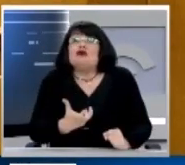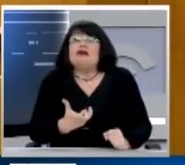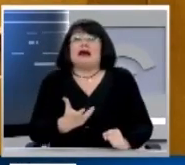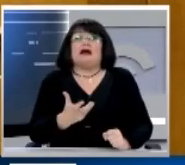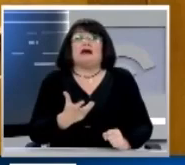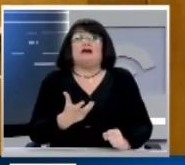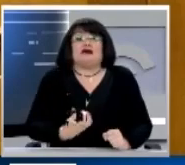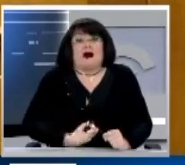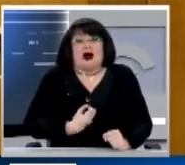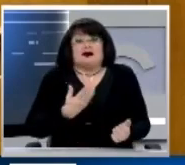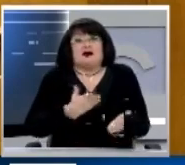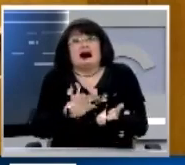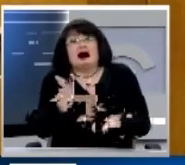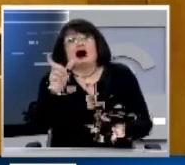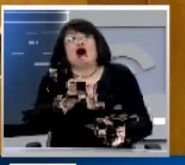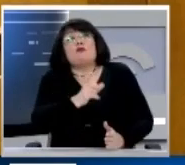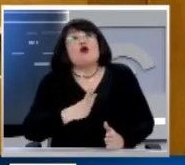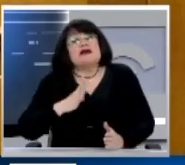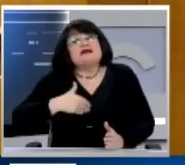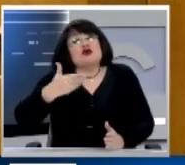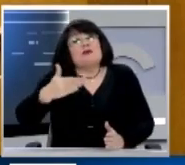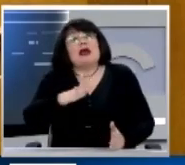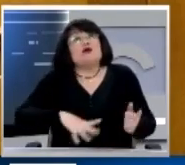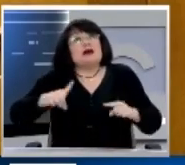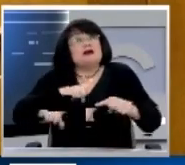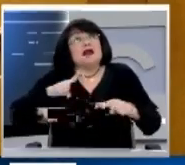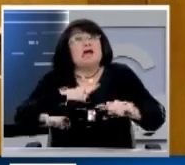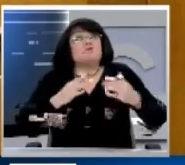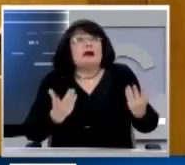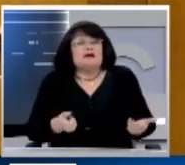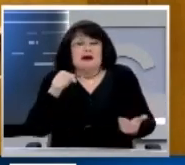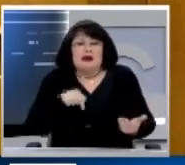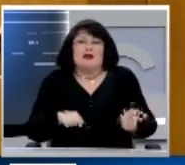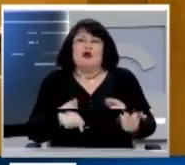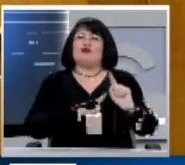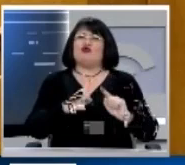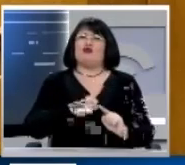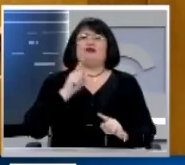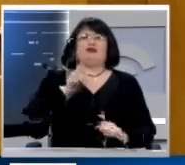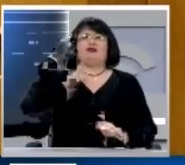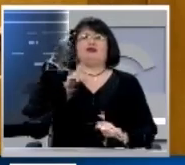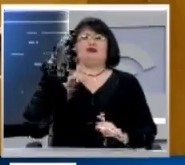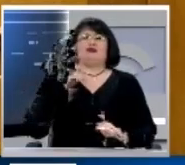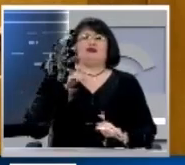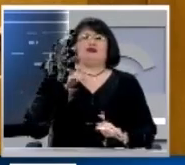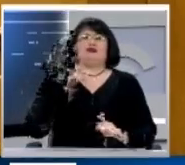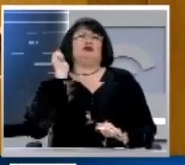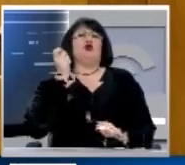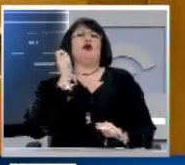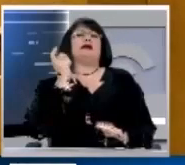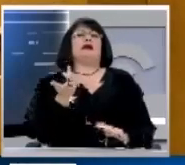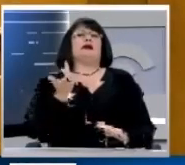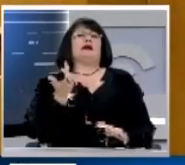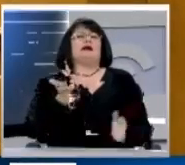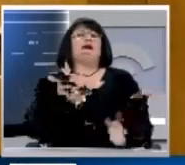περισκευωρίας? Η πολιτική σκοπιμότητα που καθοδηγεί τη θεωρία περισκευωρίας είναι η προσπάθεια για τη συγκάλυψη ενός